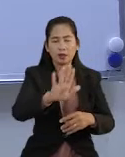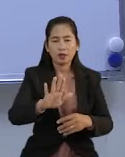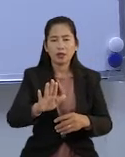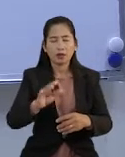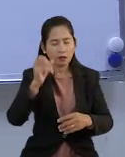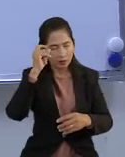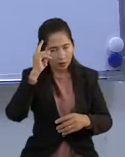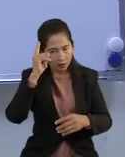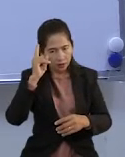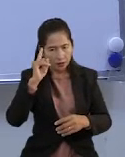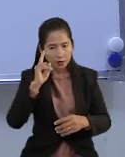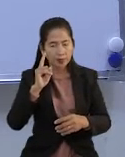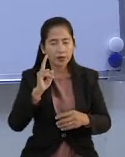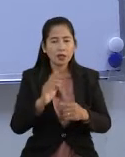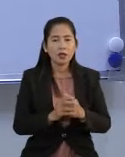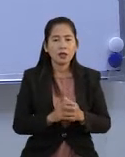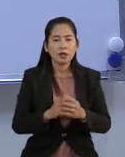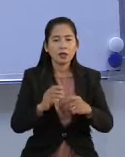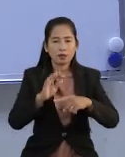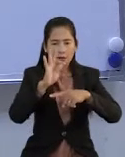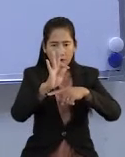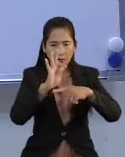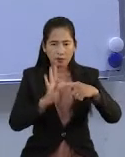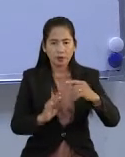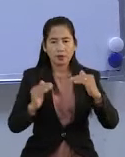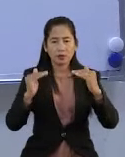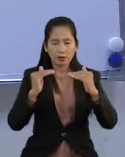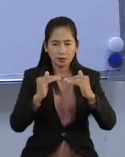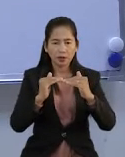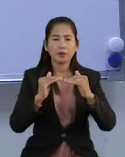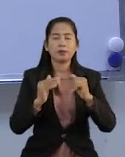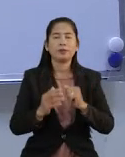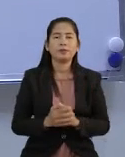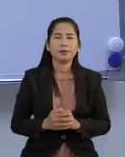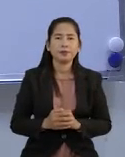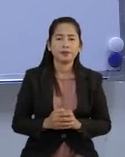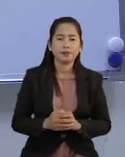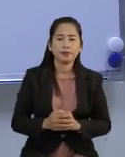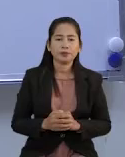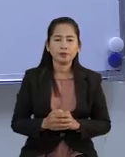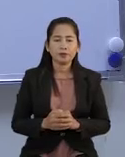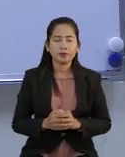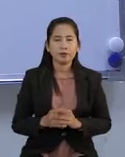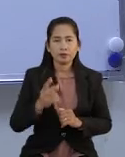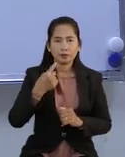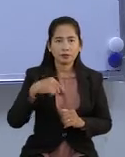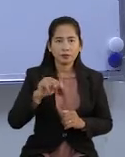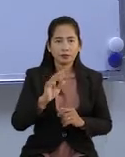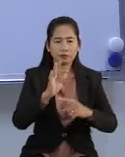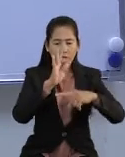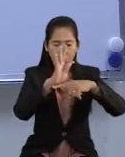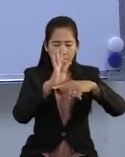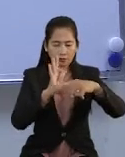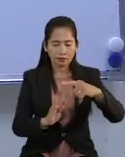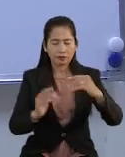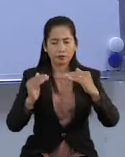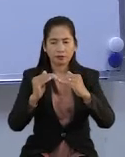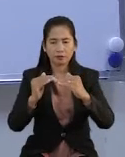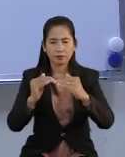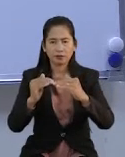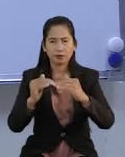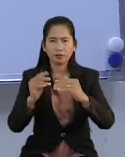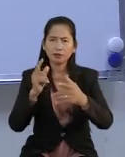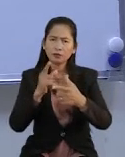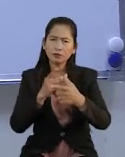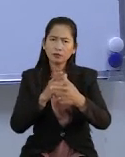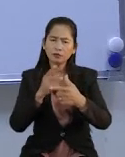ao score nơ prophe smart khnề chả chương thật táo prophe smart khnề nút chia prophe